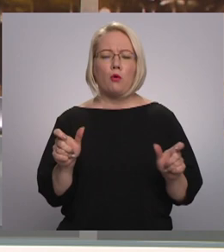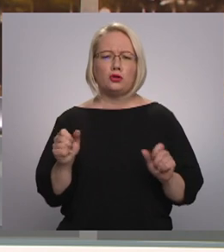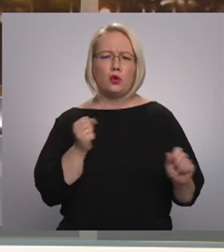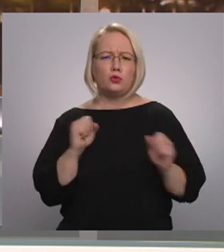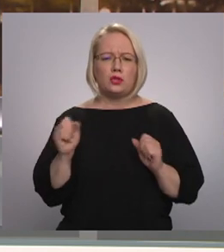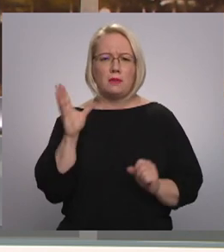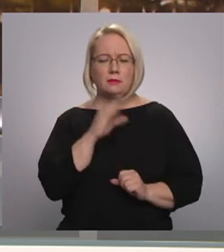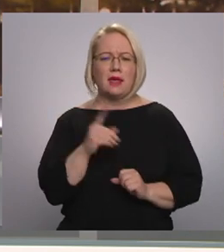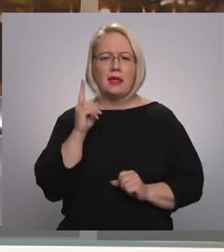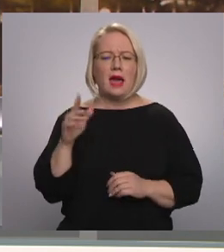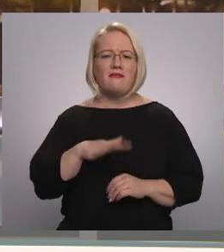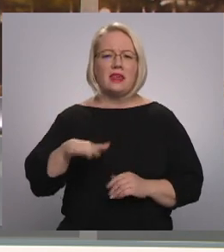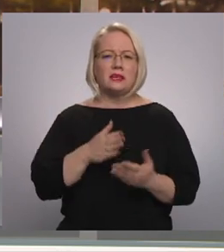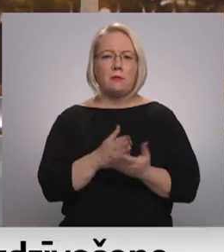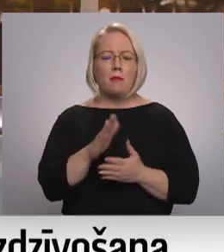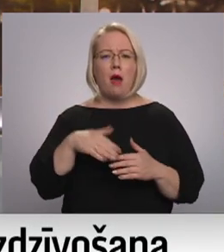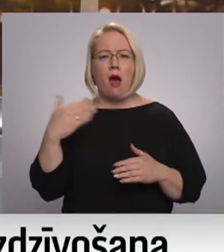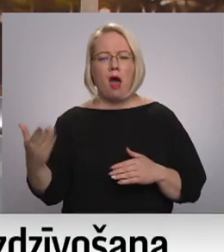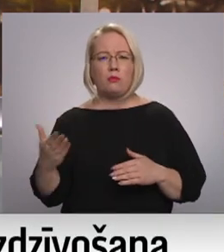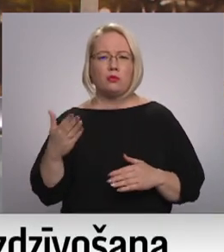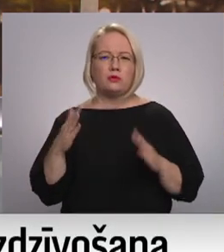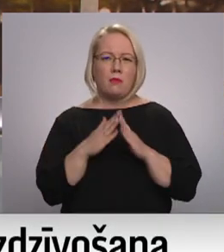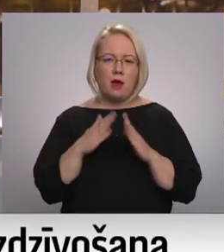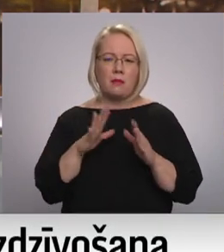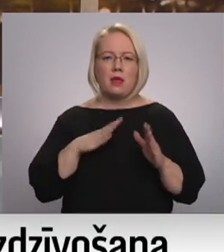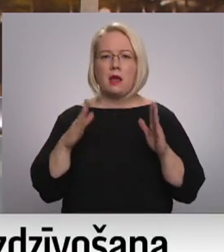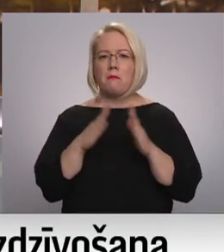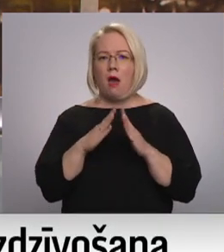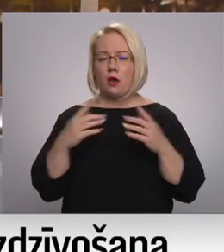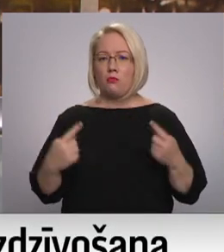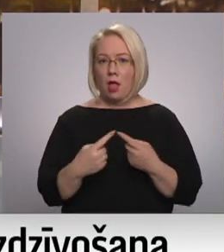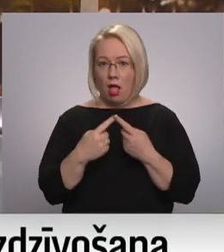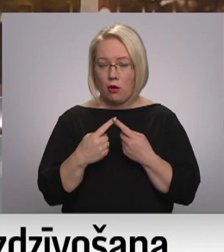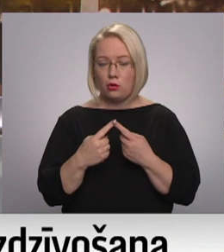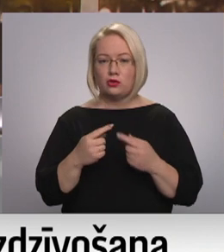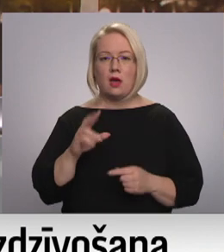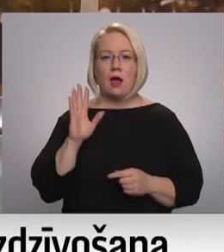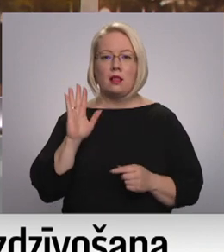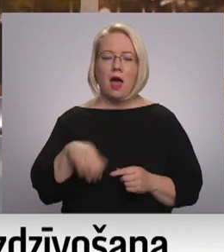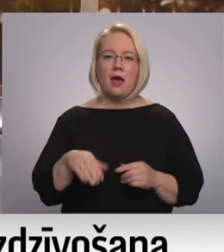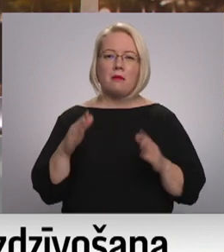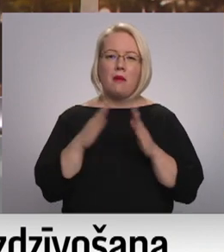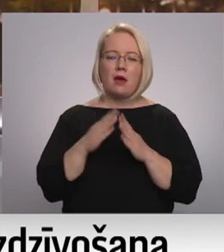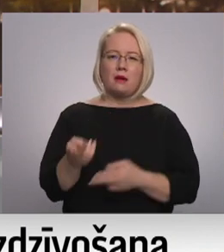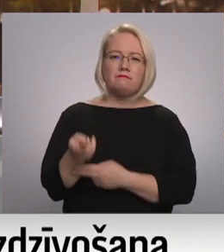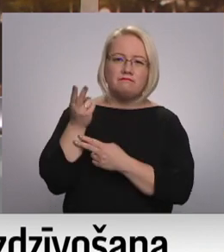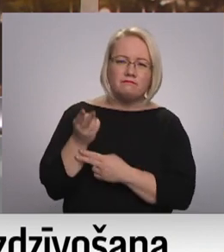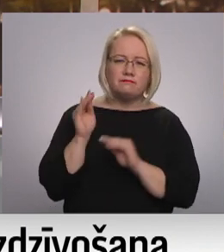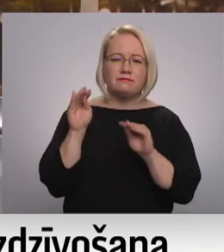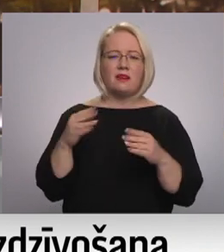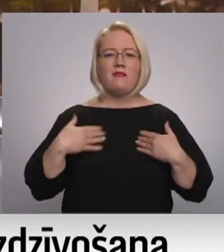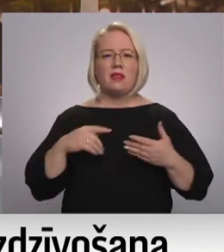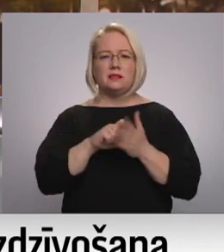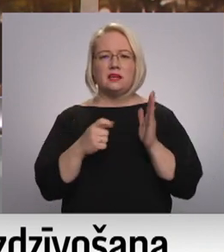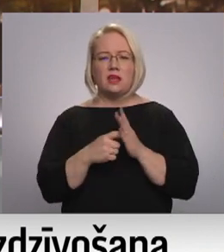ne tikai vides pieejamība ārpus mītnes vietas, bet arī sava mājokļa pielāgošana. Pacēlāju ierīkošanas vai vannas istabas